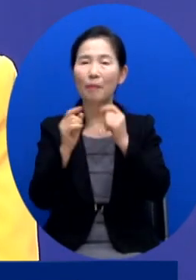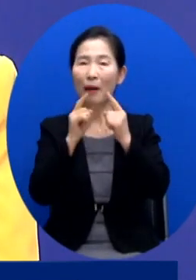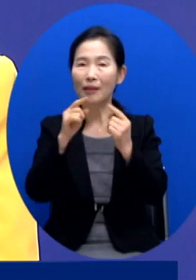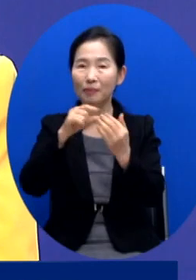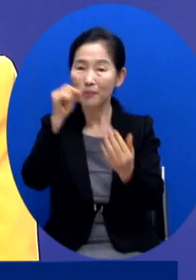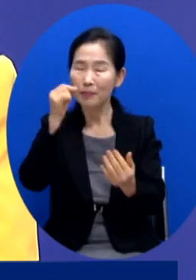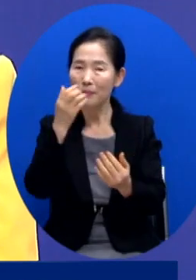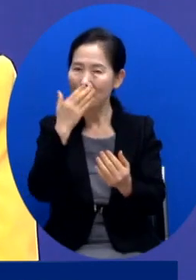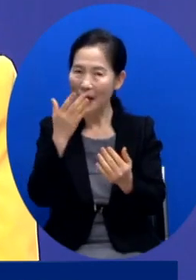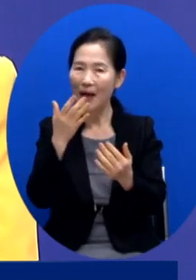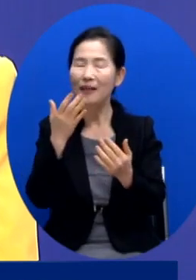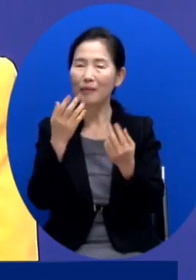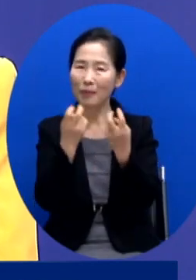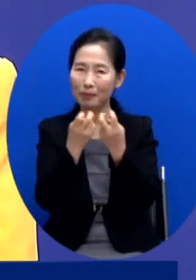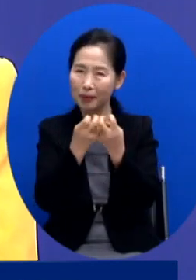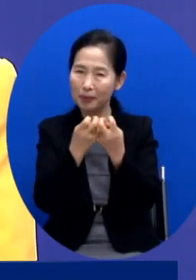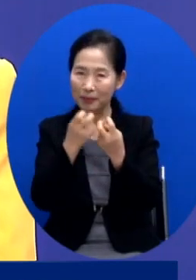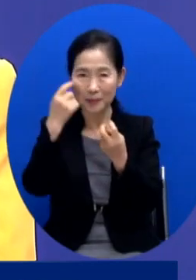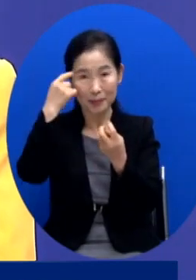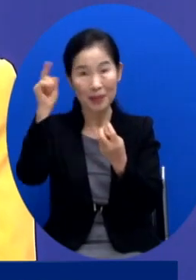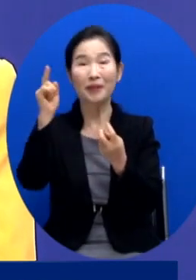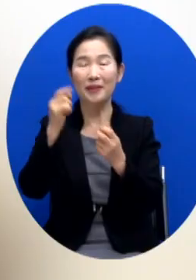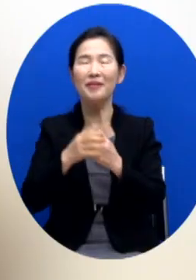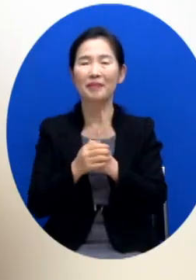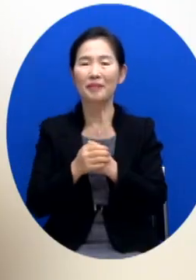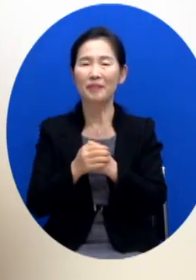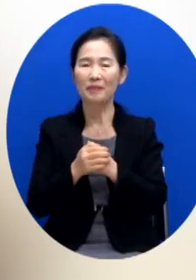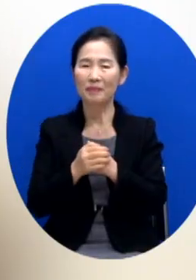끌고 있습니다 박세영 기자 입니다